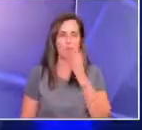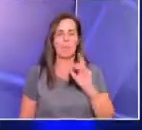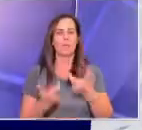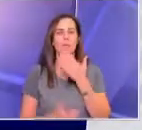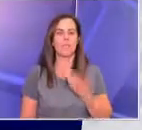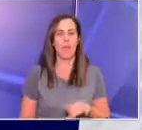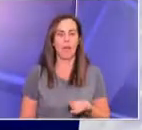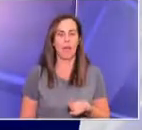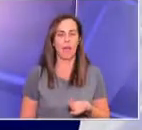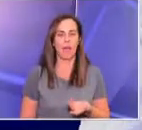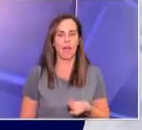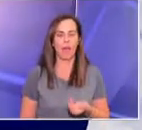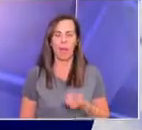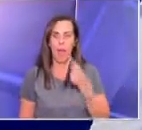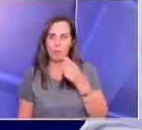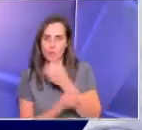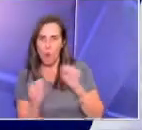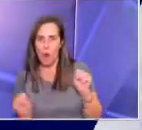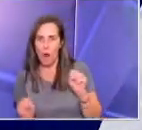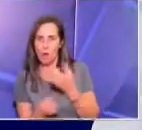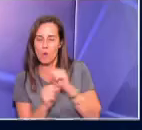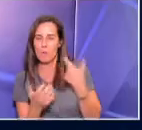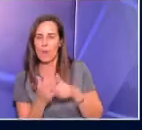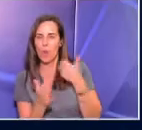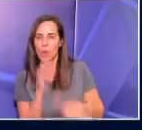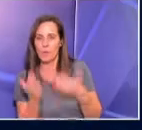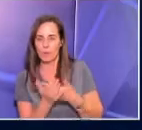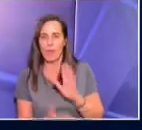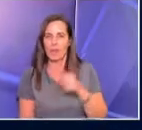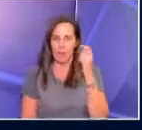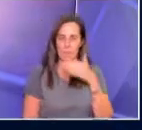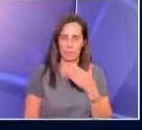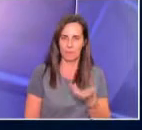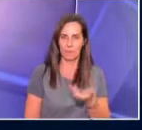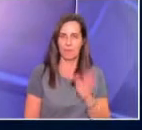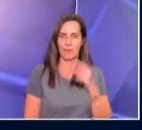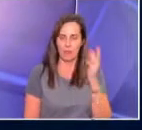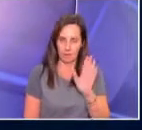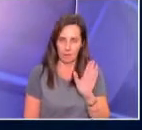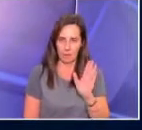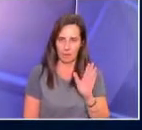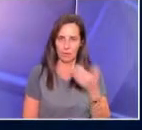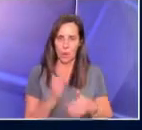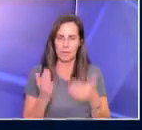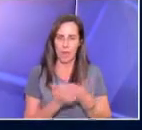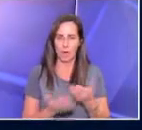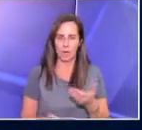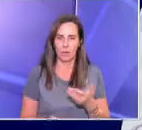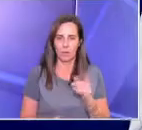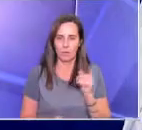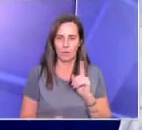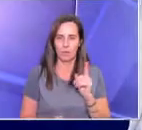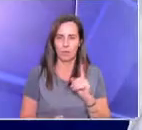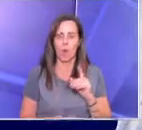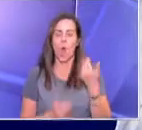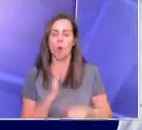אותו? אבל הוא שופר, הוא חוסר ראיות. לא, גם גדולי עבריינים משופרים בחוסר ראיות. בסדר, אבל אין ראיות. לא, זה לא אין ראיות, זה חוסר